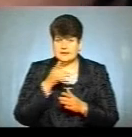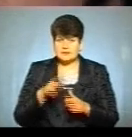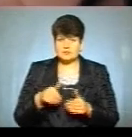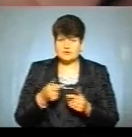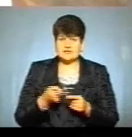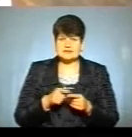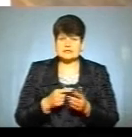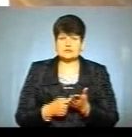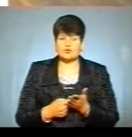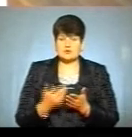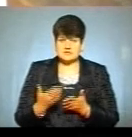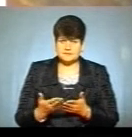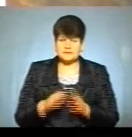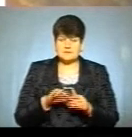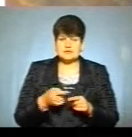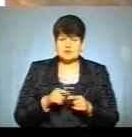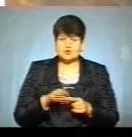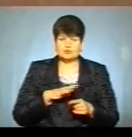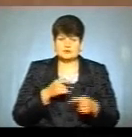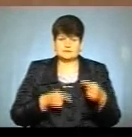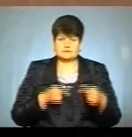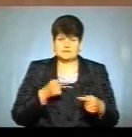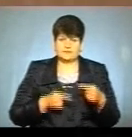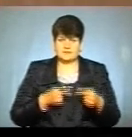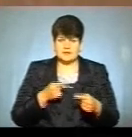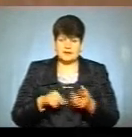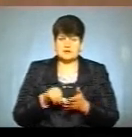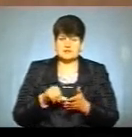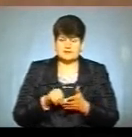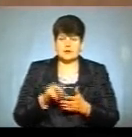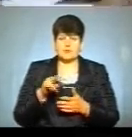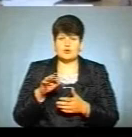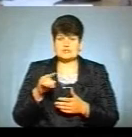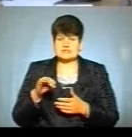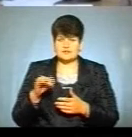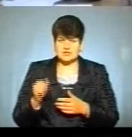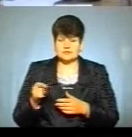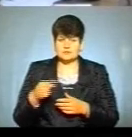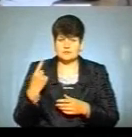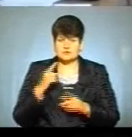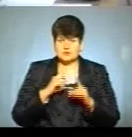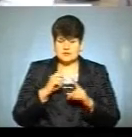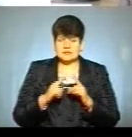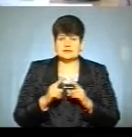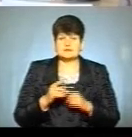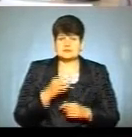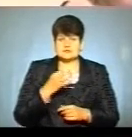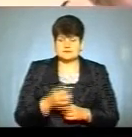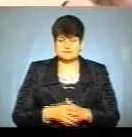подання таких доказів. Після цього відбулися дебати, під час яких представник позивача Тернопільської обласної ради Світлана Піган